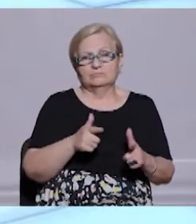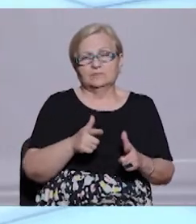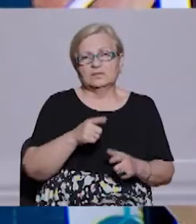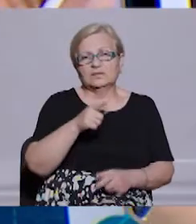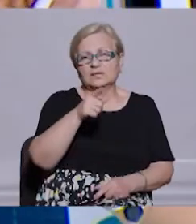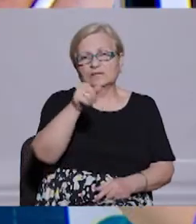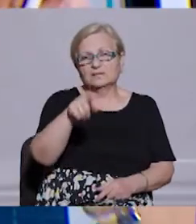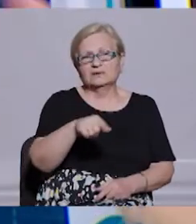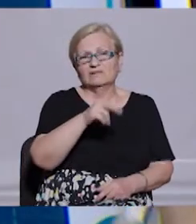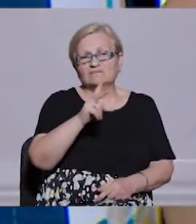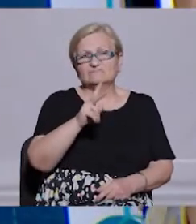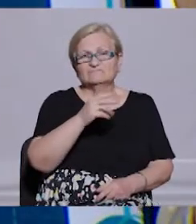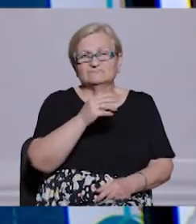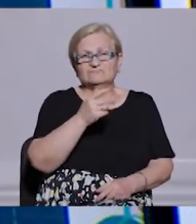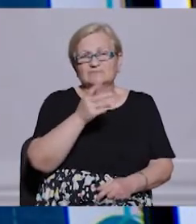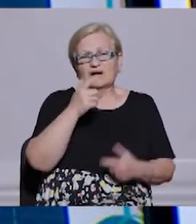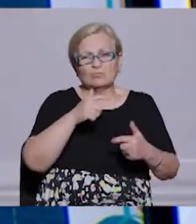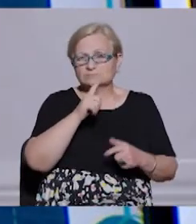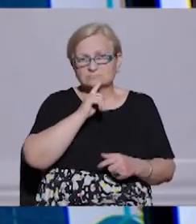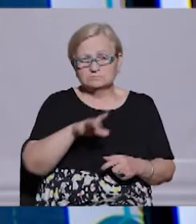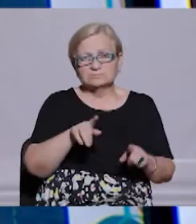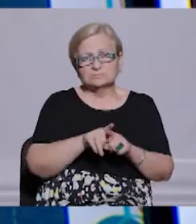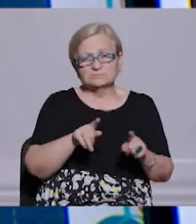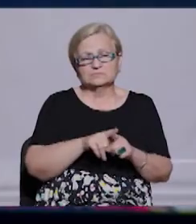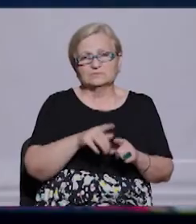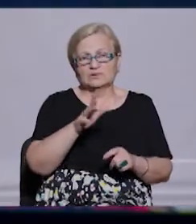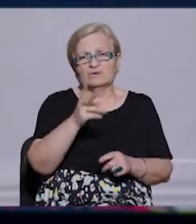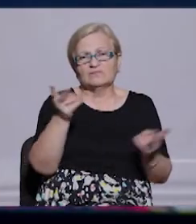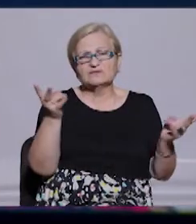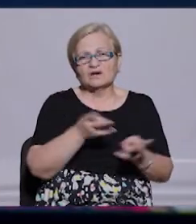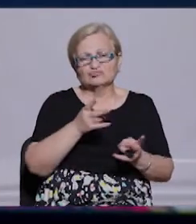მინიმუმ ეს საკითხები, იმიტომ რომ ნებისმიერ ასაკში